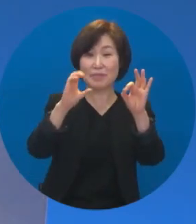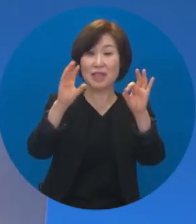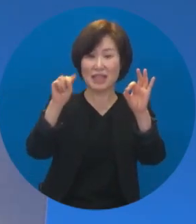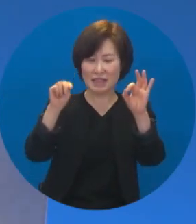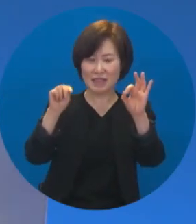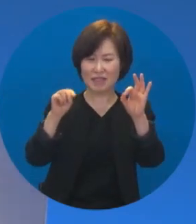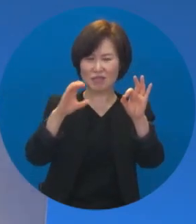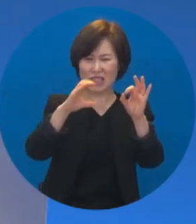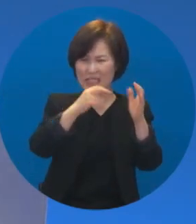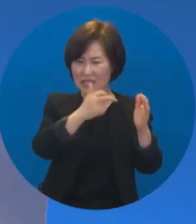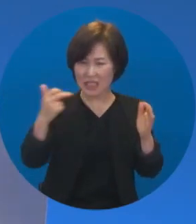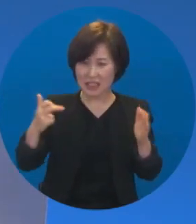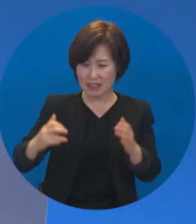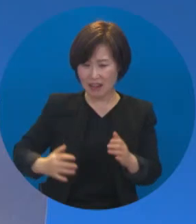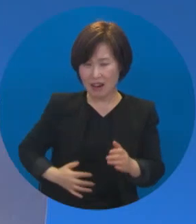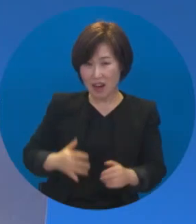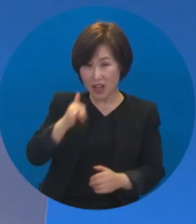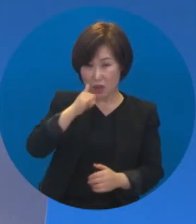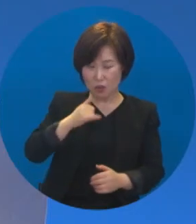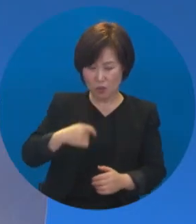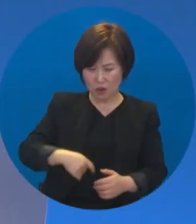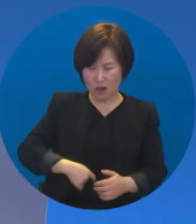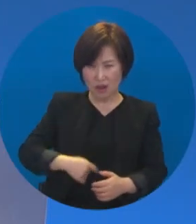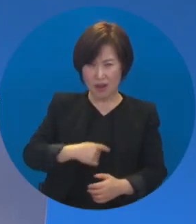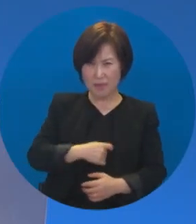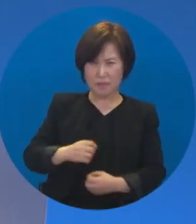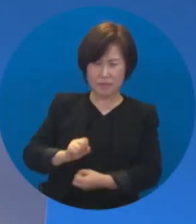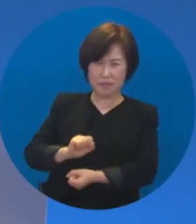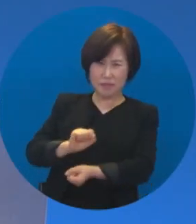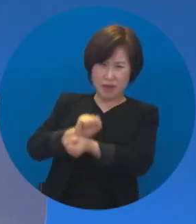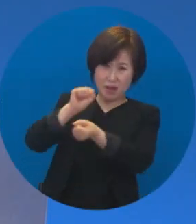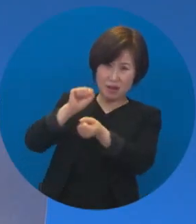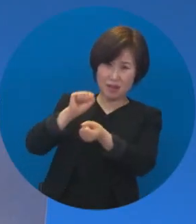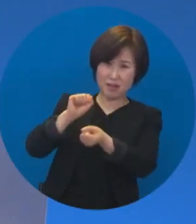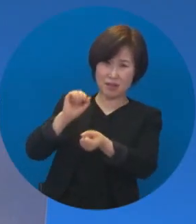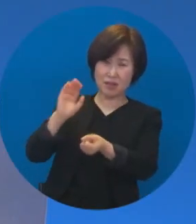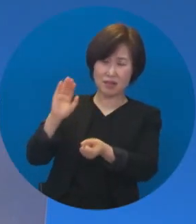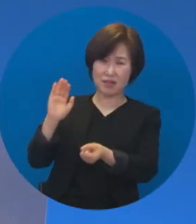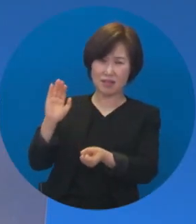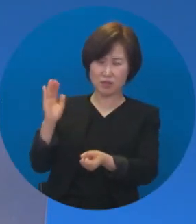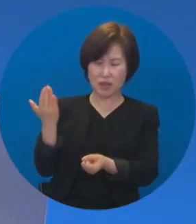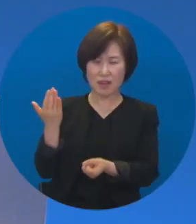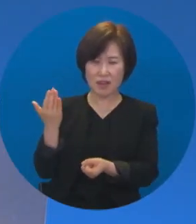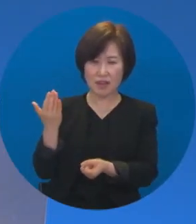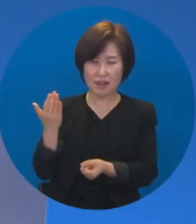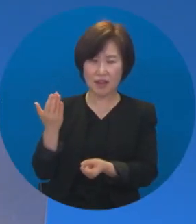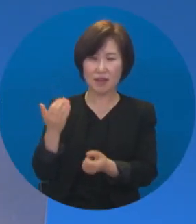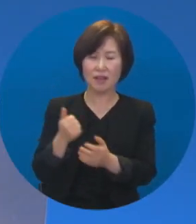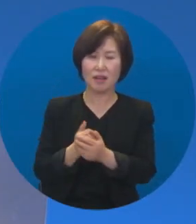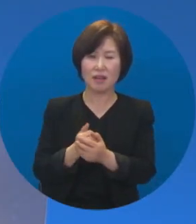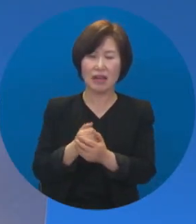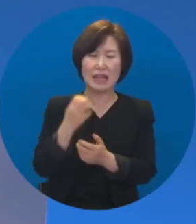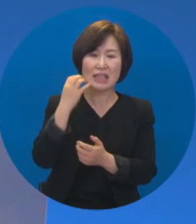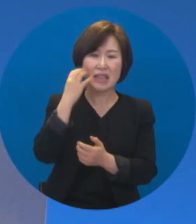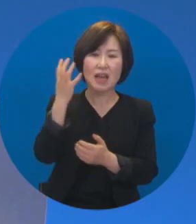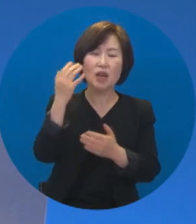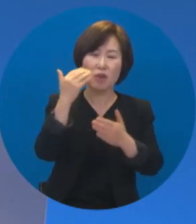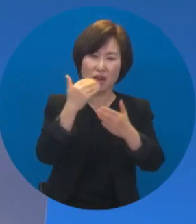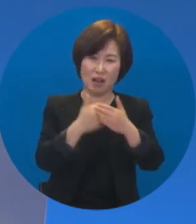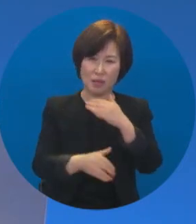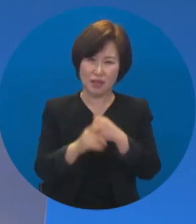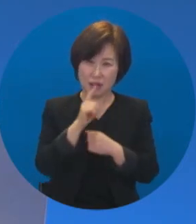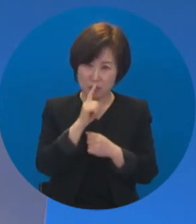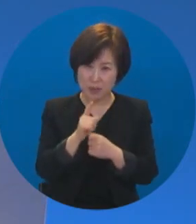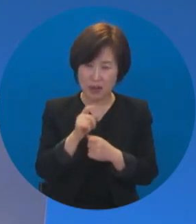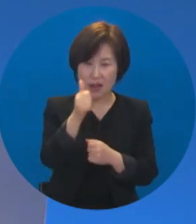것이고 복막에도 다 퍼져서 보호자인 저에게 4개월이 남았습니다 라고 이야기했어요. 항암이